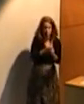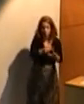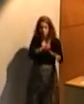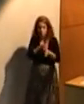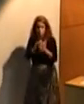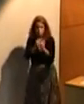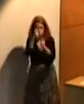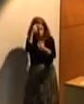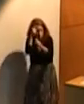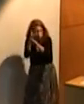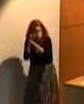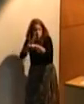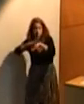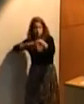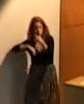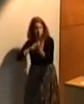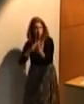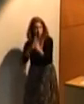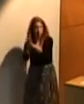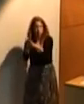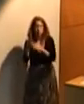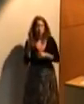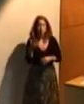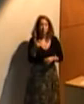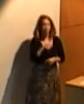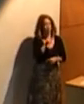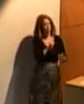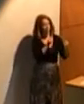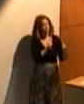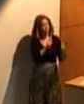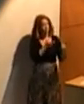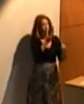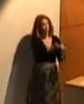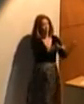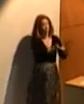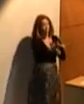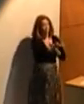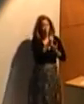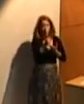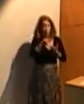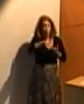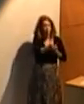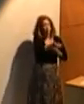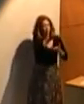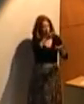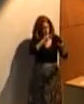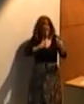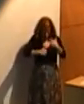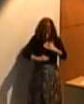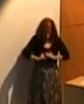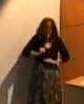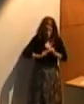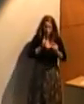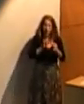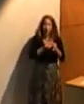qui va bien au delà d'un simple échange d'interface entre le cellule d'environnement ça nous construit c'est plus que c'est pas un rapport